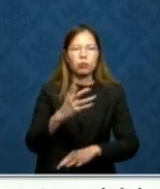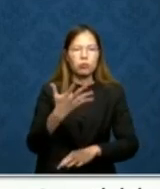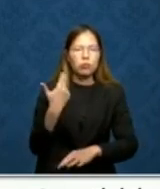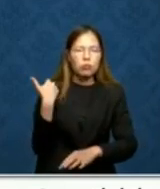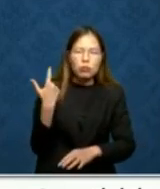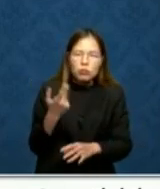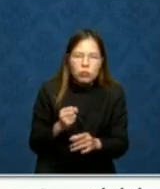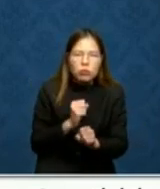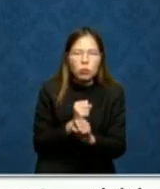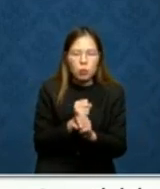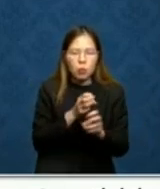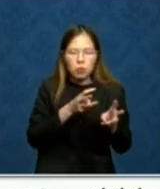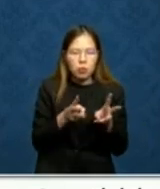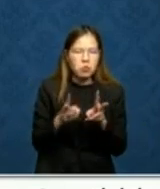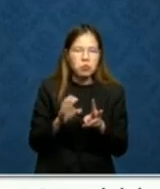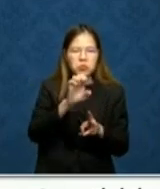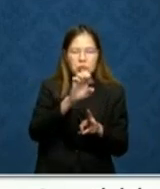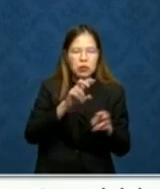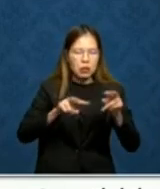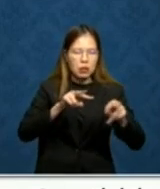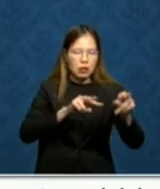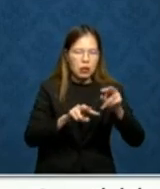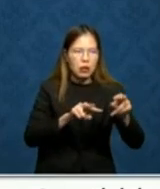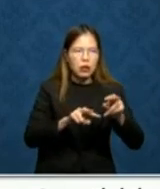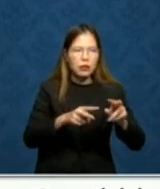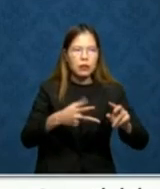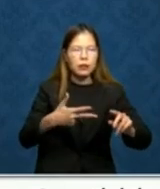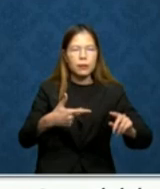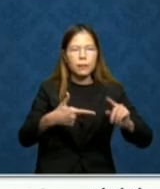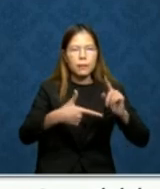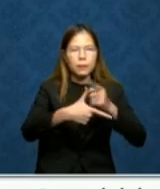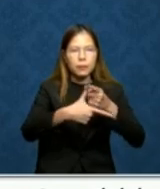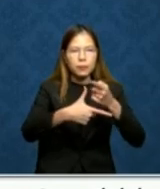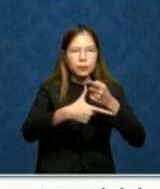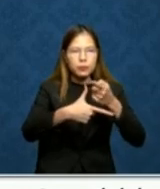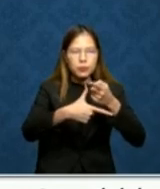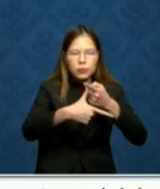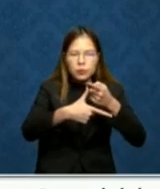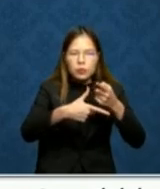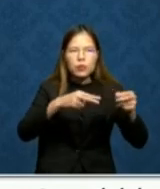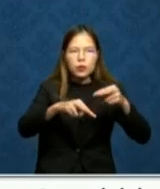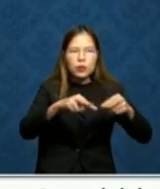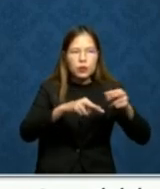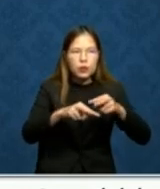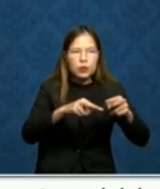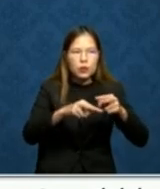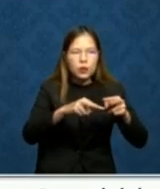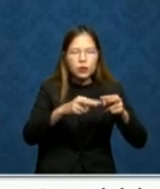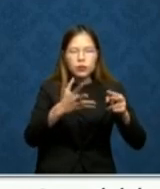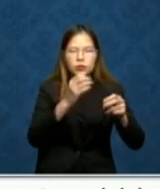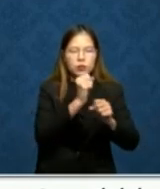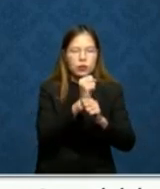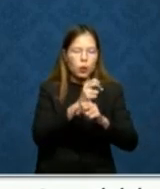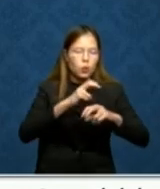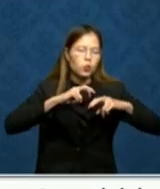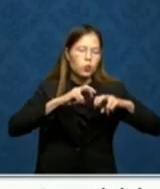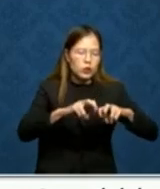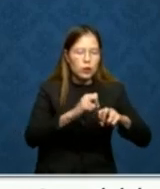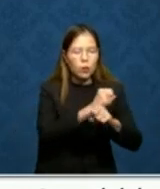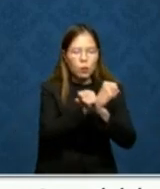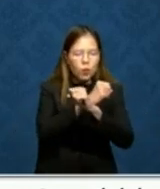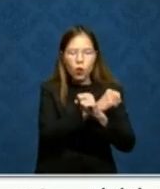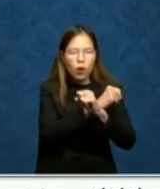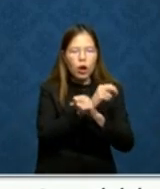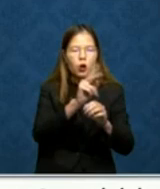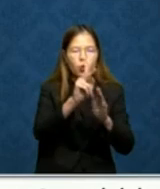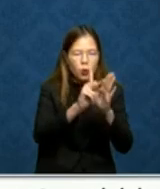จะมี3อย่างด้วยกันขั้นแรกก็คือยับยั้งโดยการนำข้อมูลวิจัยสร้างความตระหนักรู้ให้กับประชาชนมีการป้องกันผ่